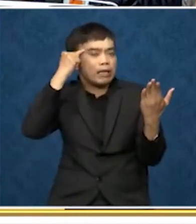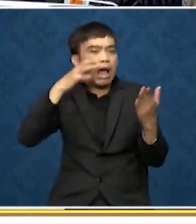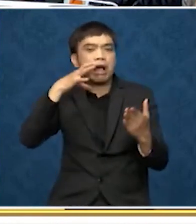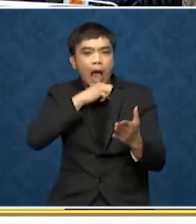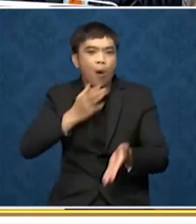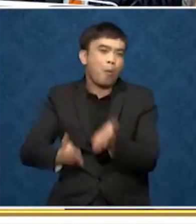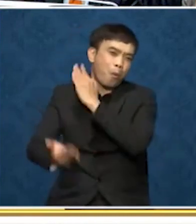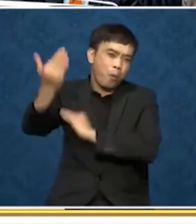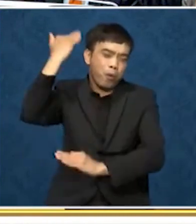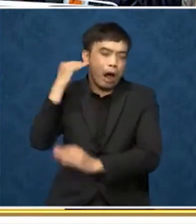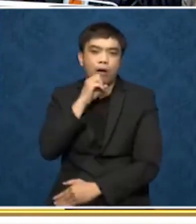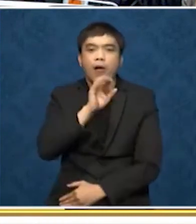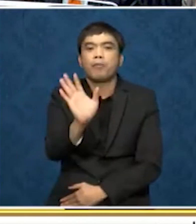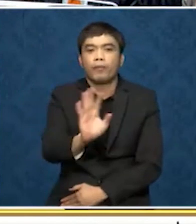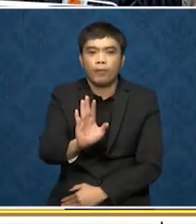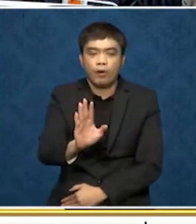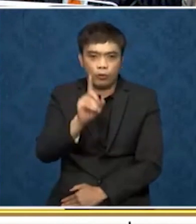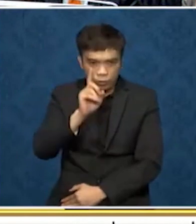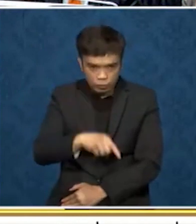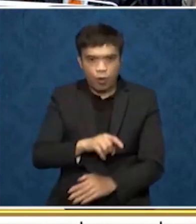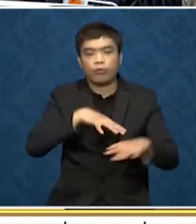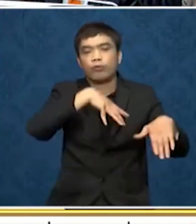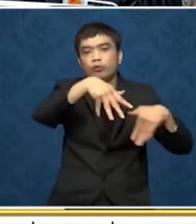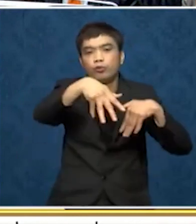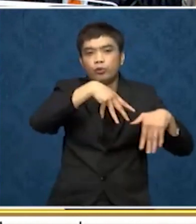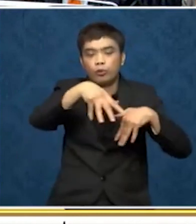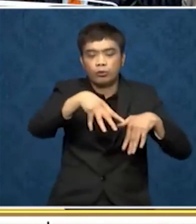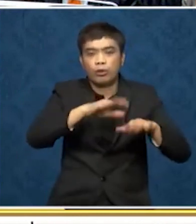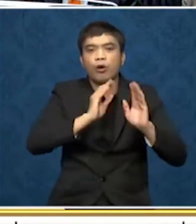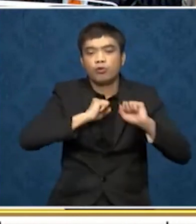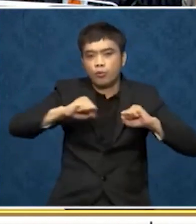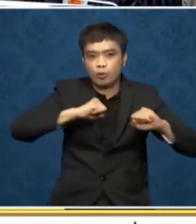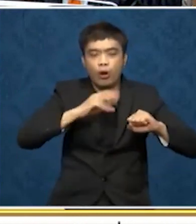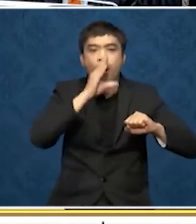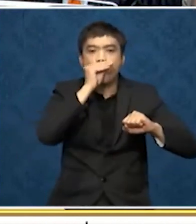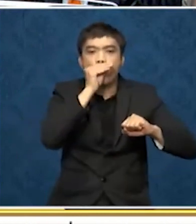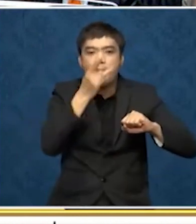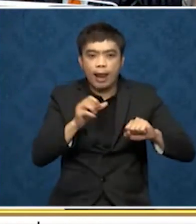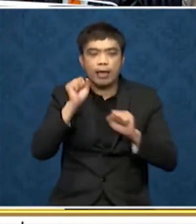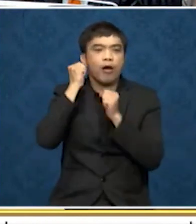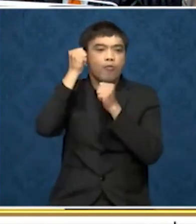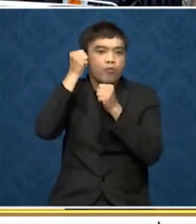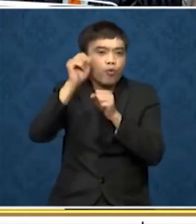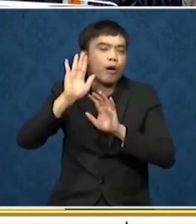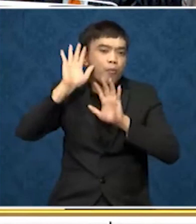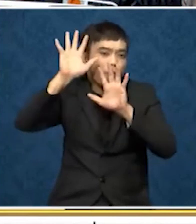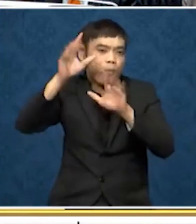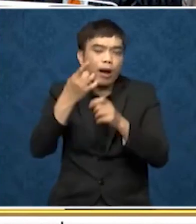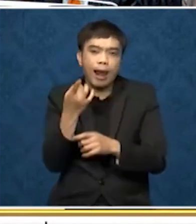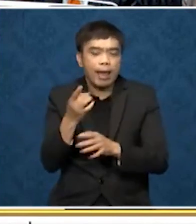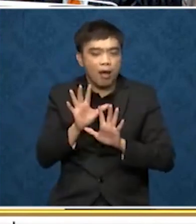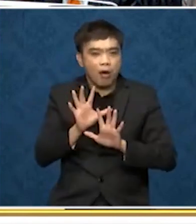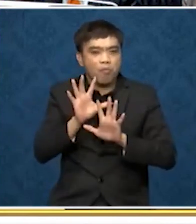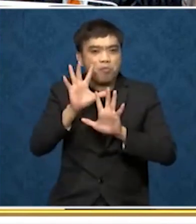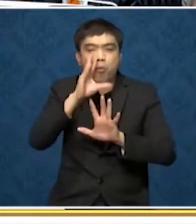ดักดานเค่ะฟังเสียงนะคะของเยาวชนที่ออกมาเรียกร้องว่าเขาอยาก